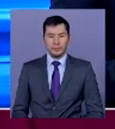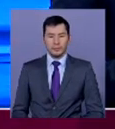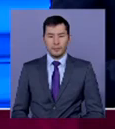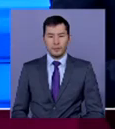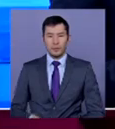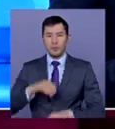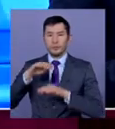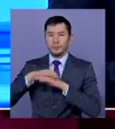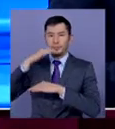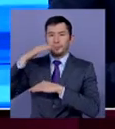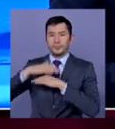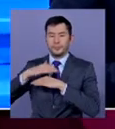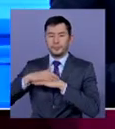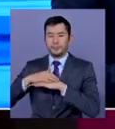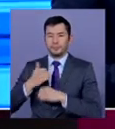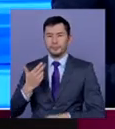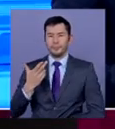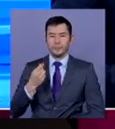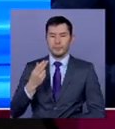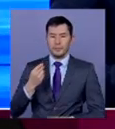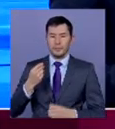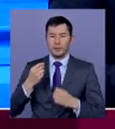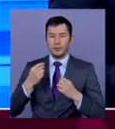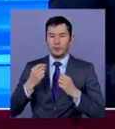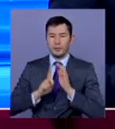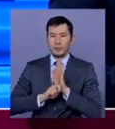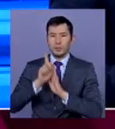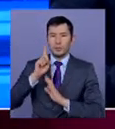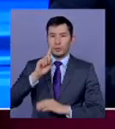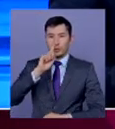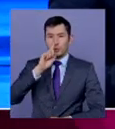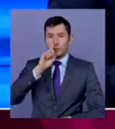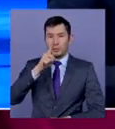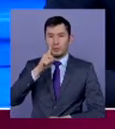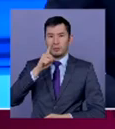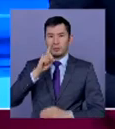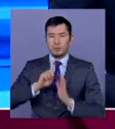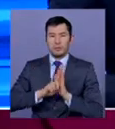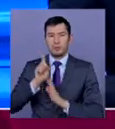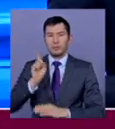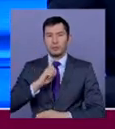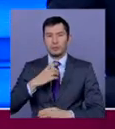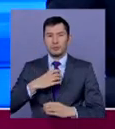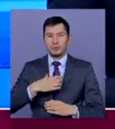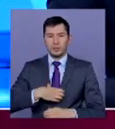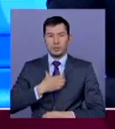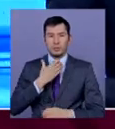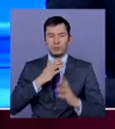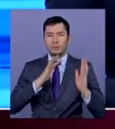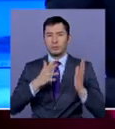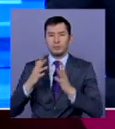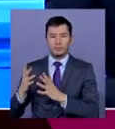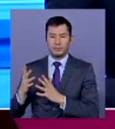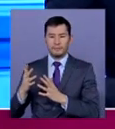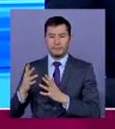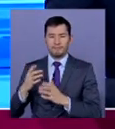Кеш жарық өмір, шындығында жылдың басы өте үрелі, қорқынышты, өкінішті оқиғалардан